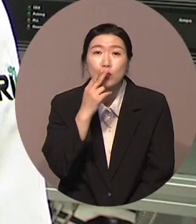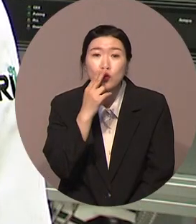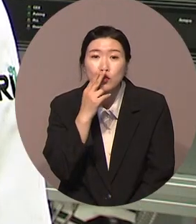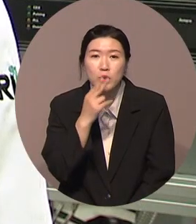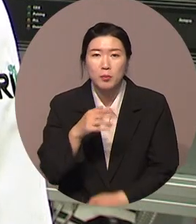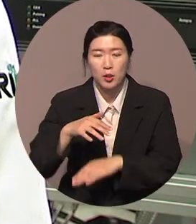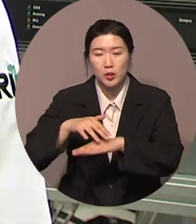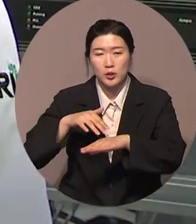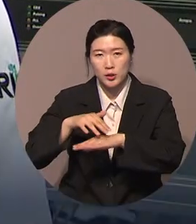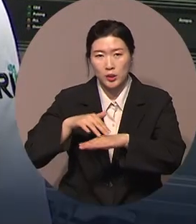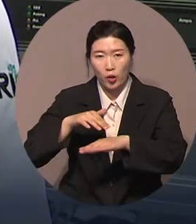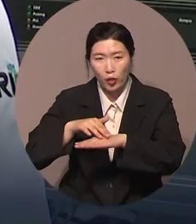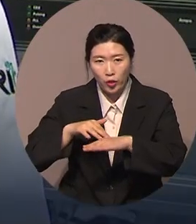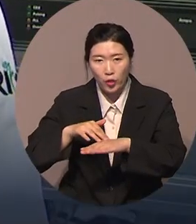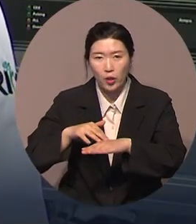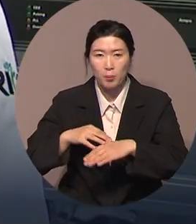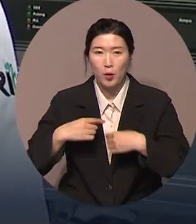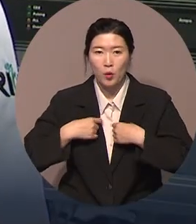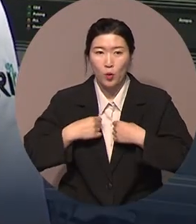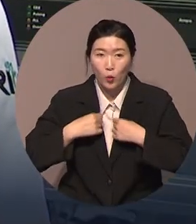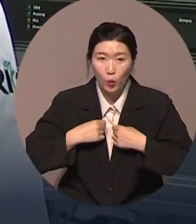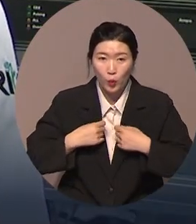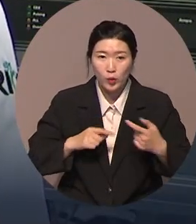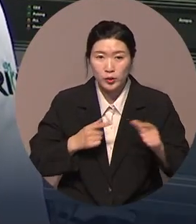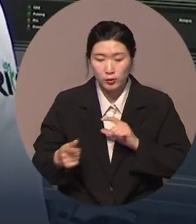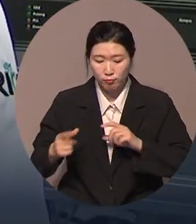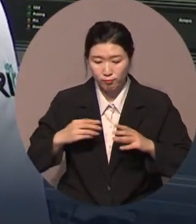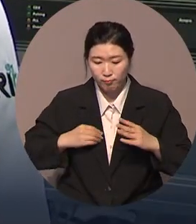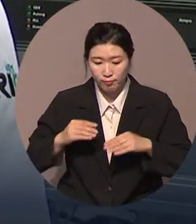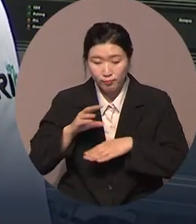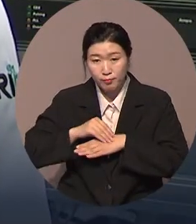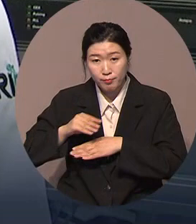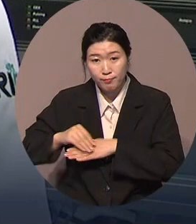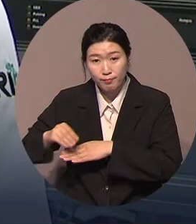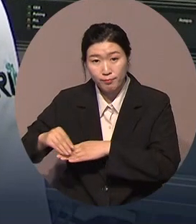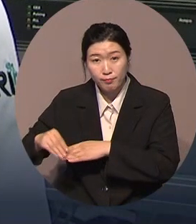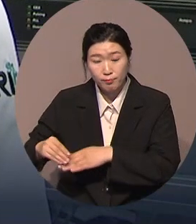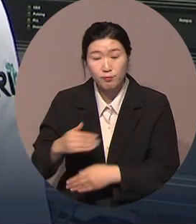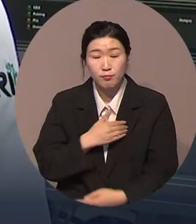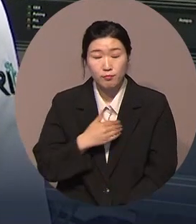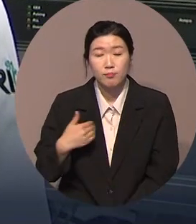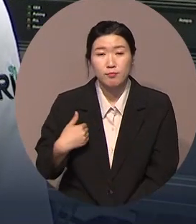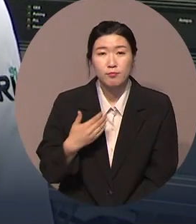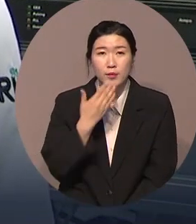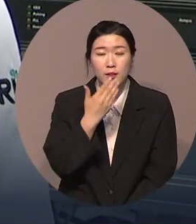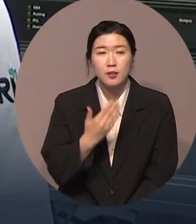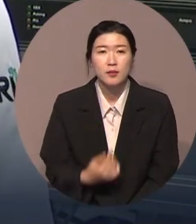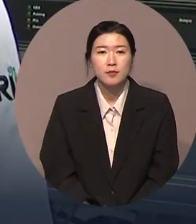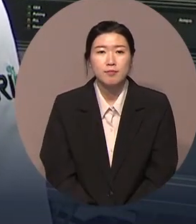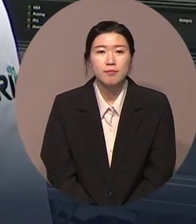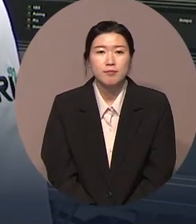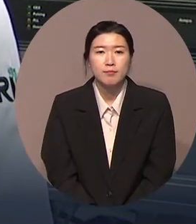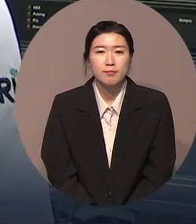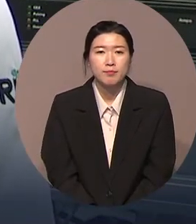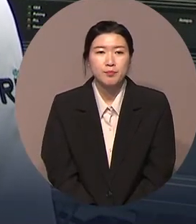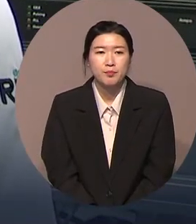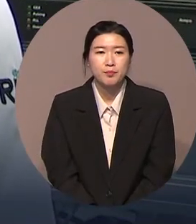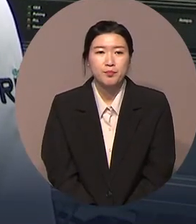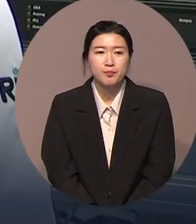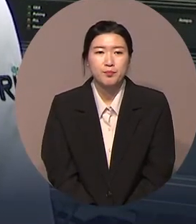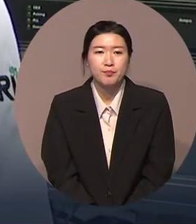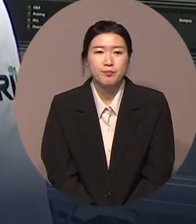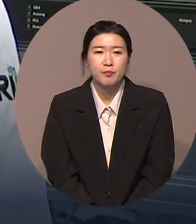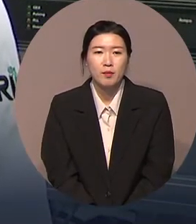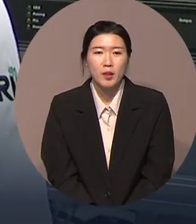천이나 그리고 필름 그리고 뭐 옷이나 의류와 같은 곳에도 다양하게 등착이 가능하다는 점이 가장 큰